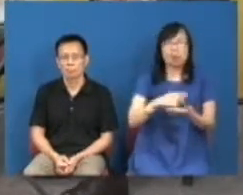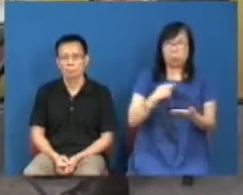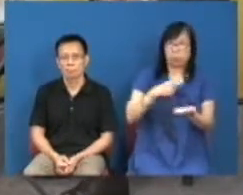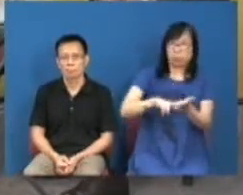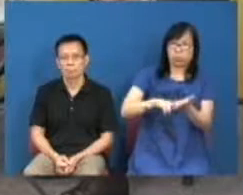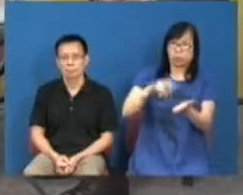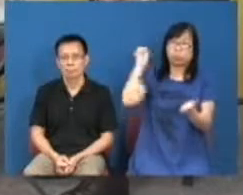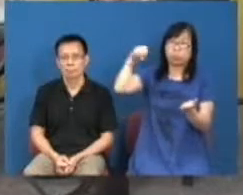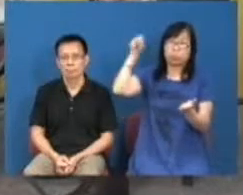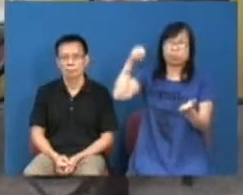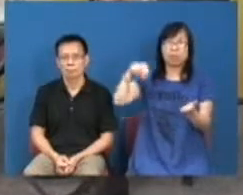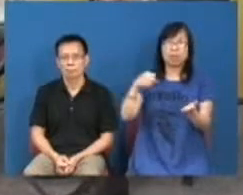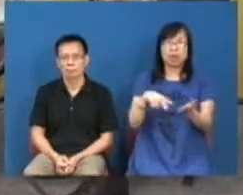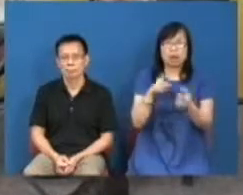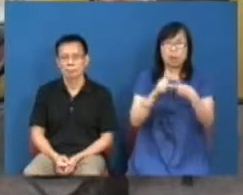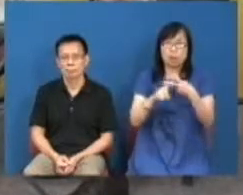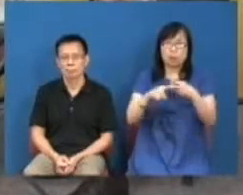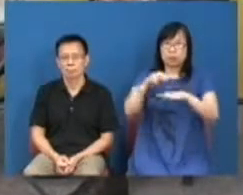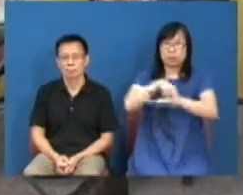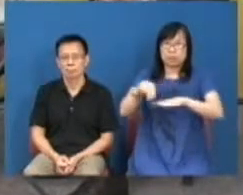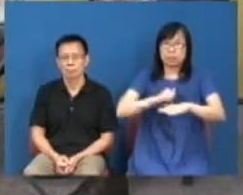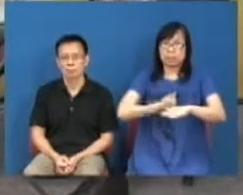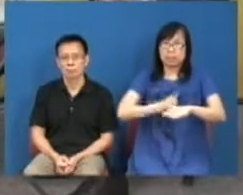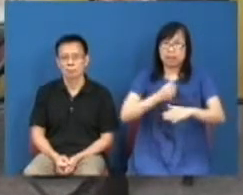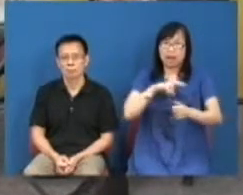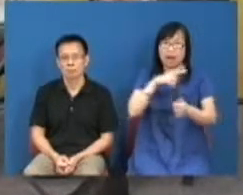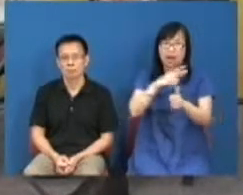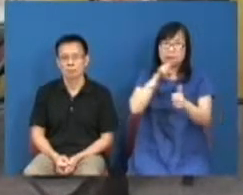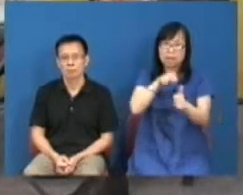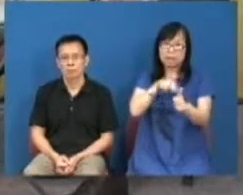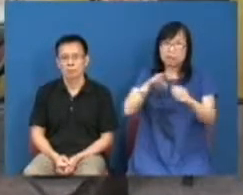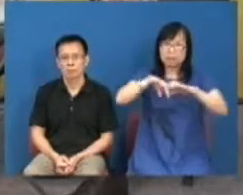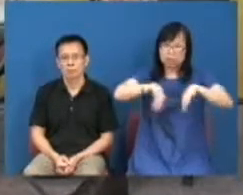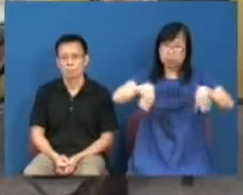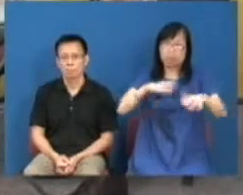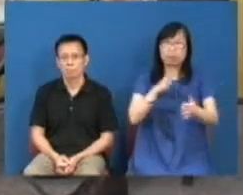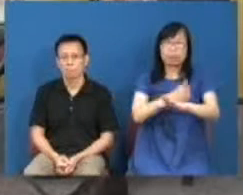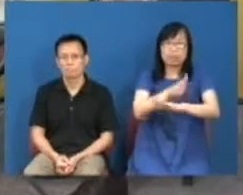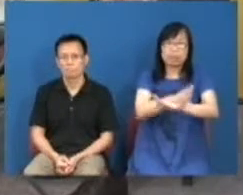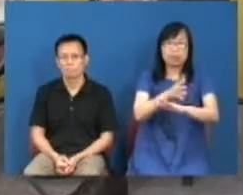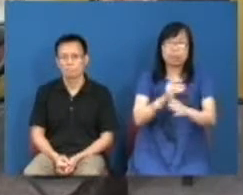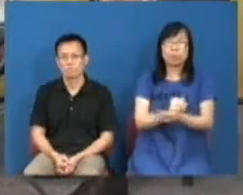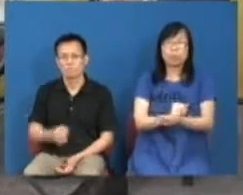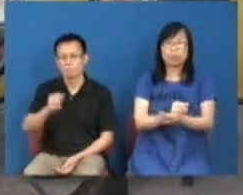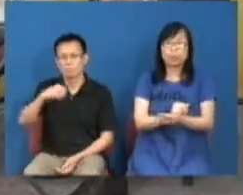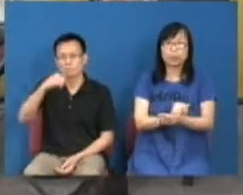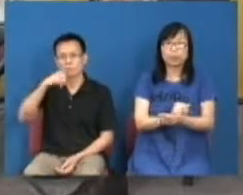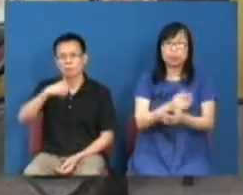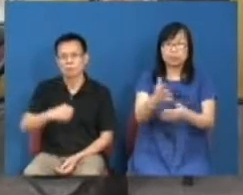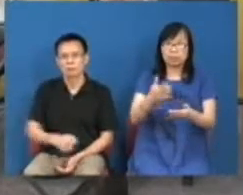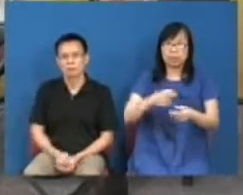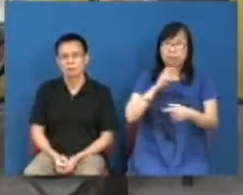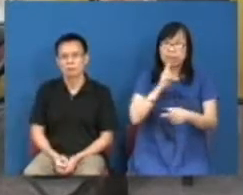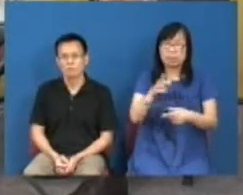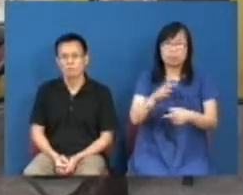都認同咧，胡工程師講啦，即係其實調解亦都係真係嚟緊。社會的大勢所趨，令到社會的經濟